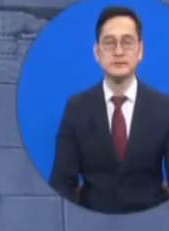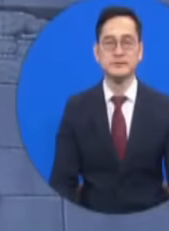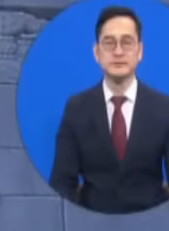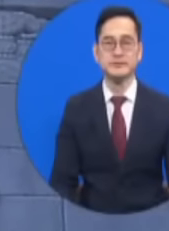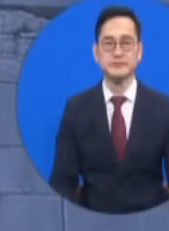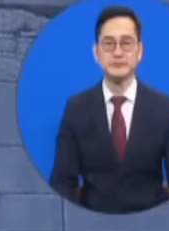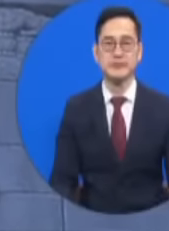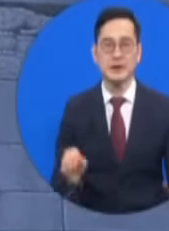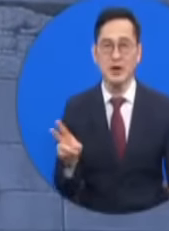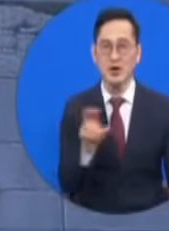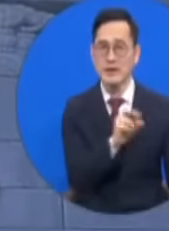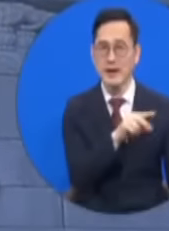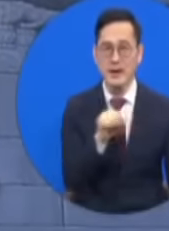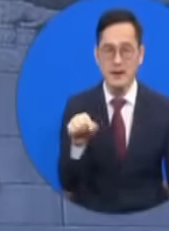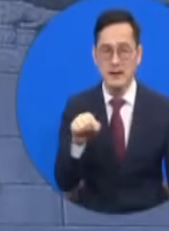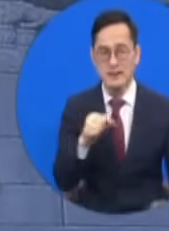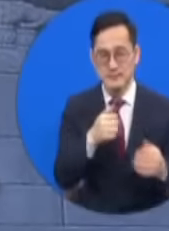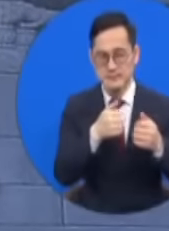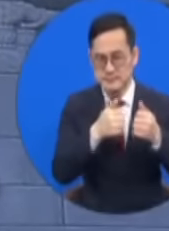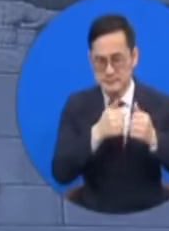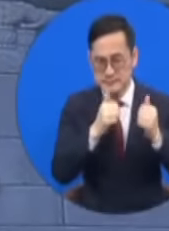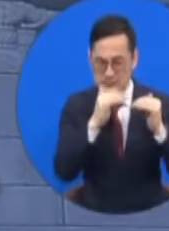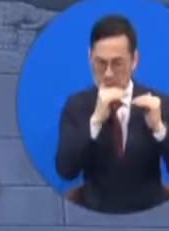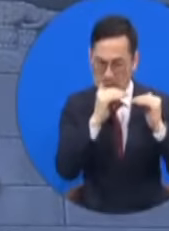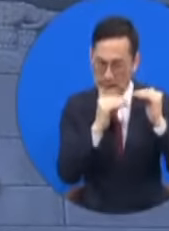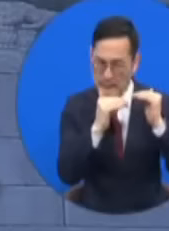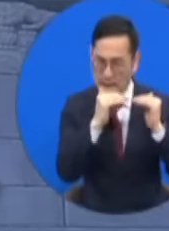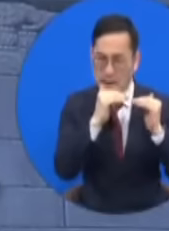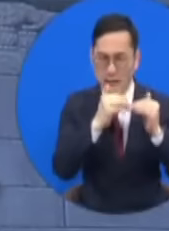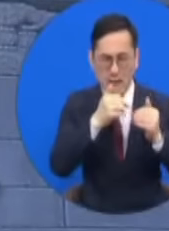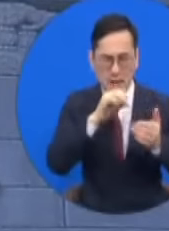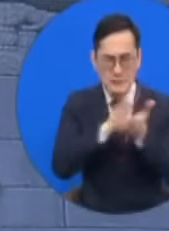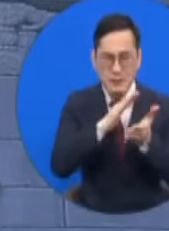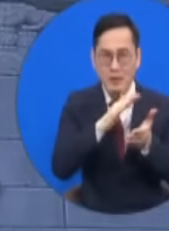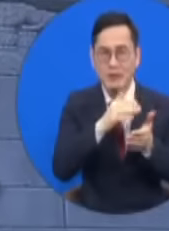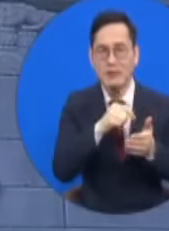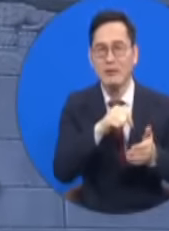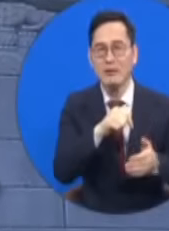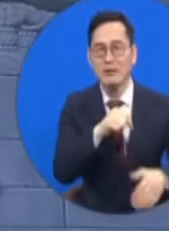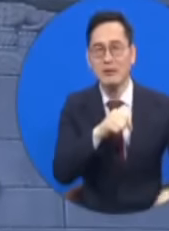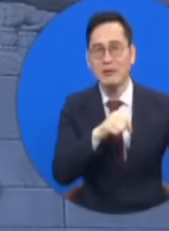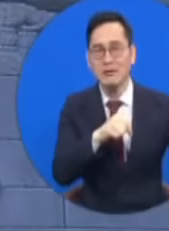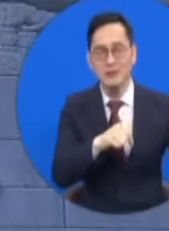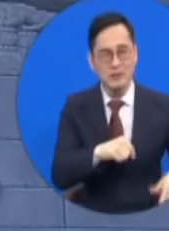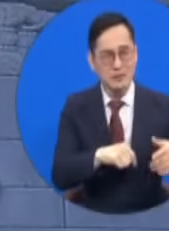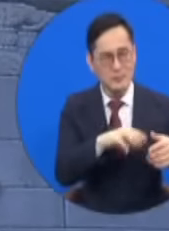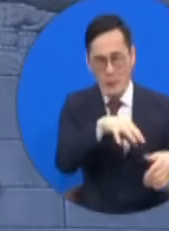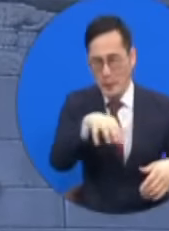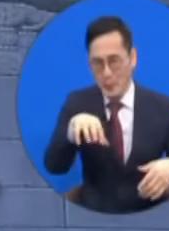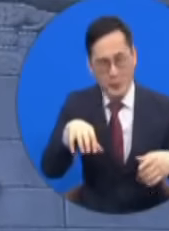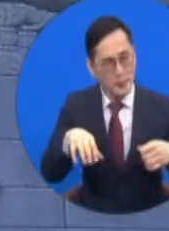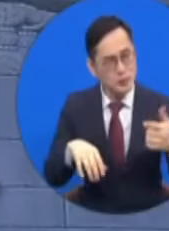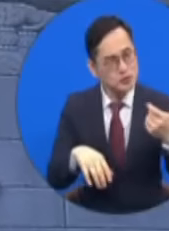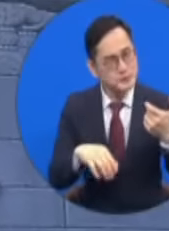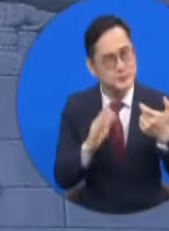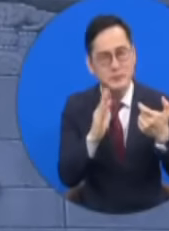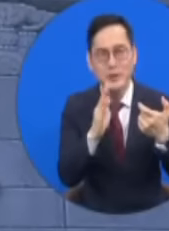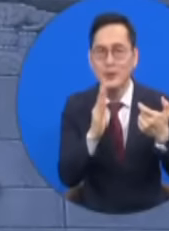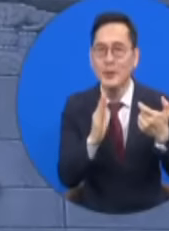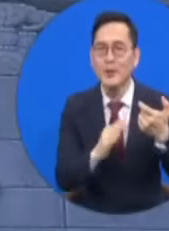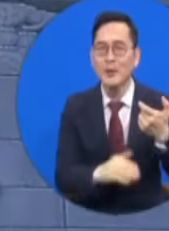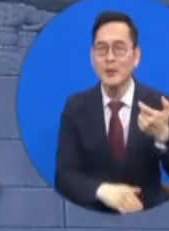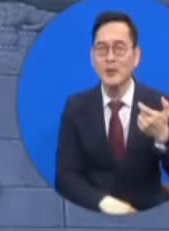여야에 따르면 경합지가 늘었다는 겁니다. 50곳, 55곳, 이제는 60곳에 달한다는 얘기도 나왔습니다. 그만큼 이번